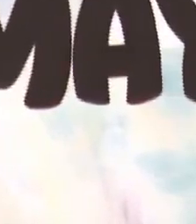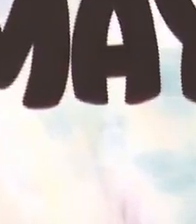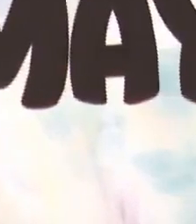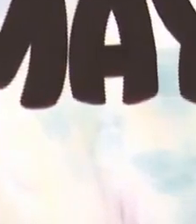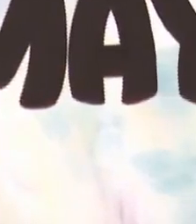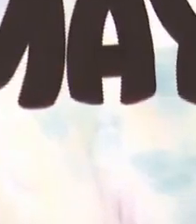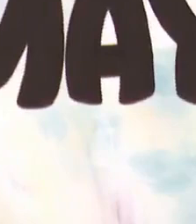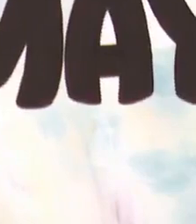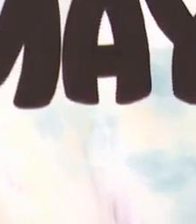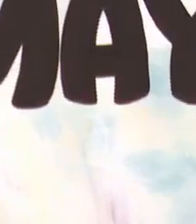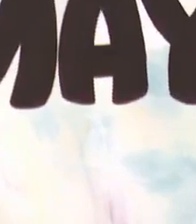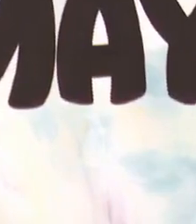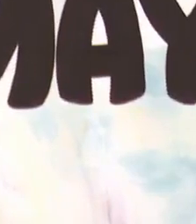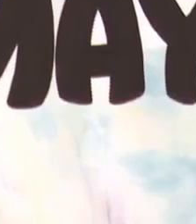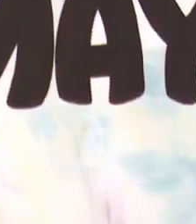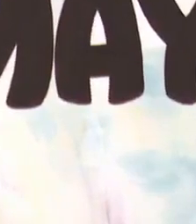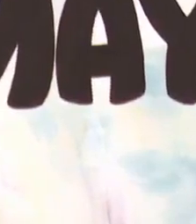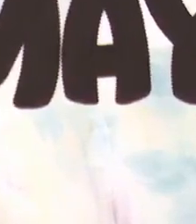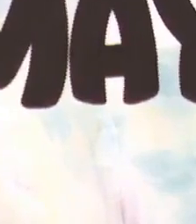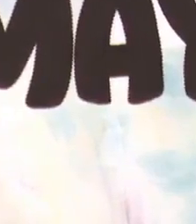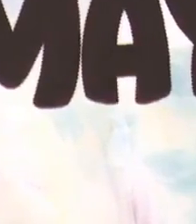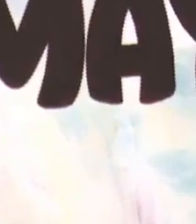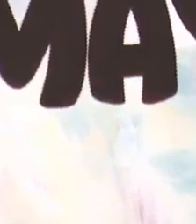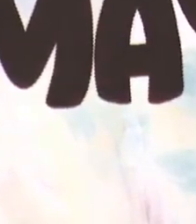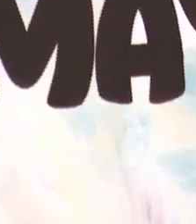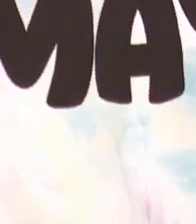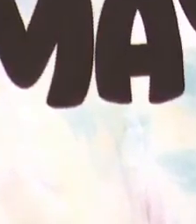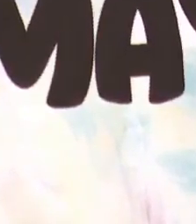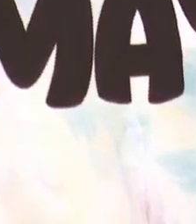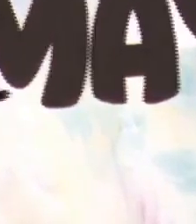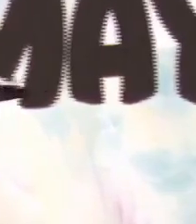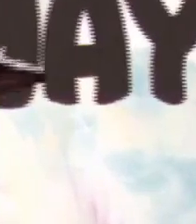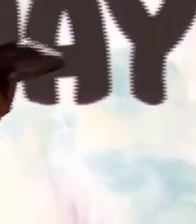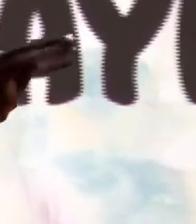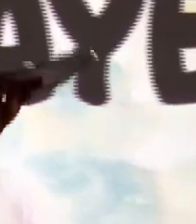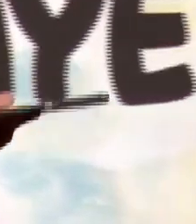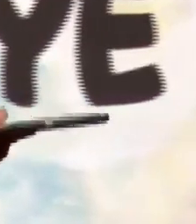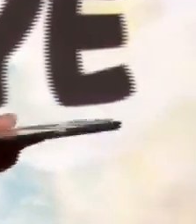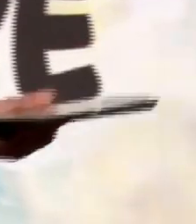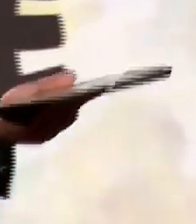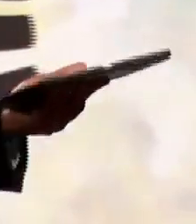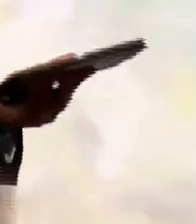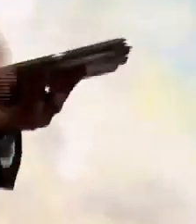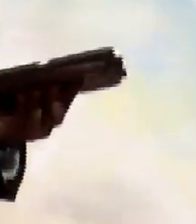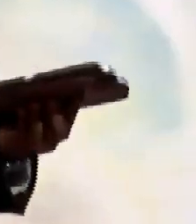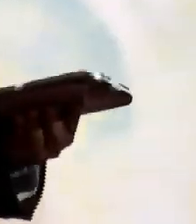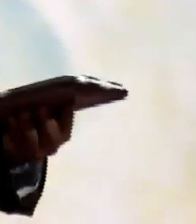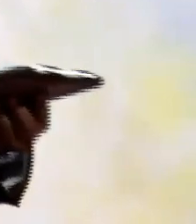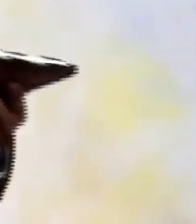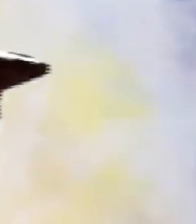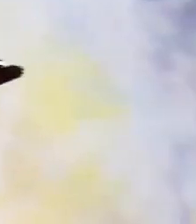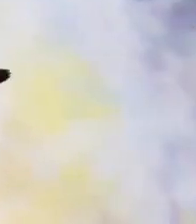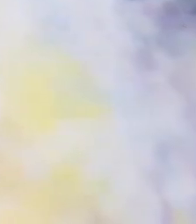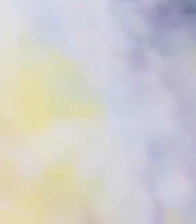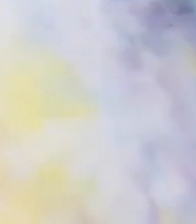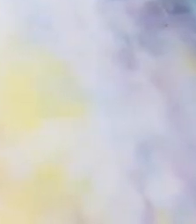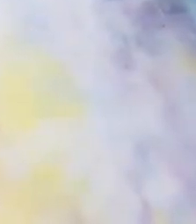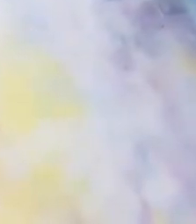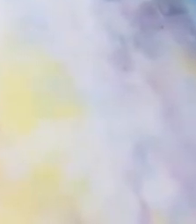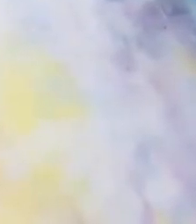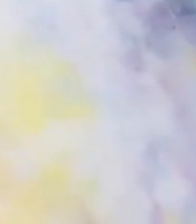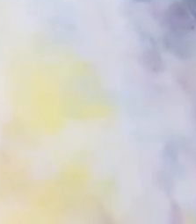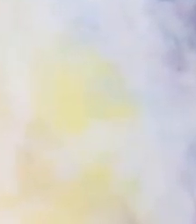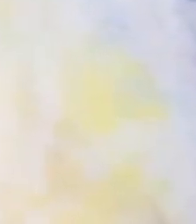Kuna wakati adui anafanya nini? Anashambulia. Ipo kanuni ya Biblia ambayo tunaipata katika kitabu cha Mwanzo